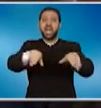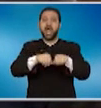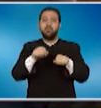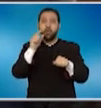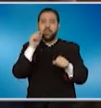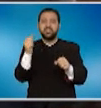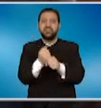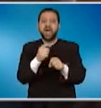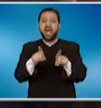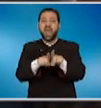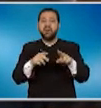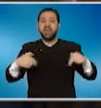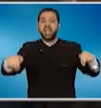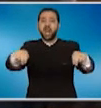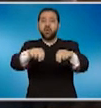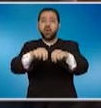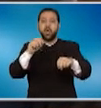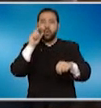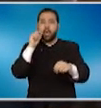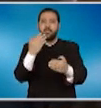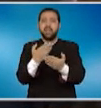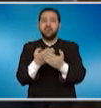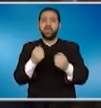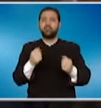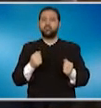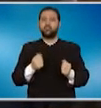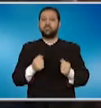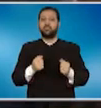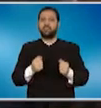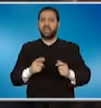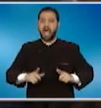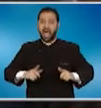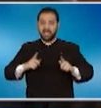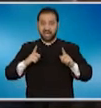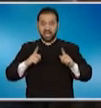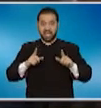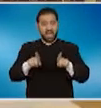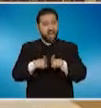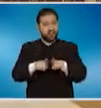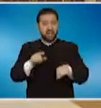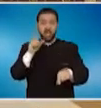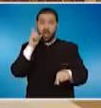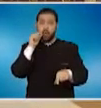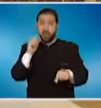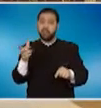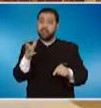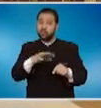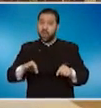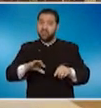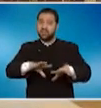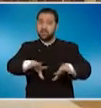să devină ca unul dintre oameni pentru a trăi asemenea oamenilor, pentru a fi